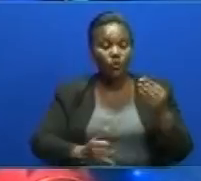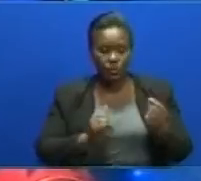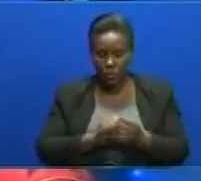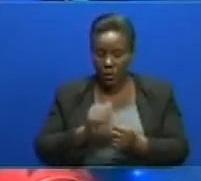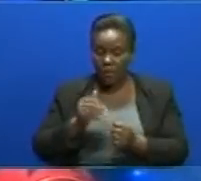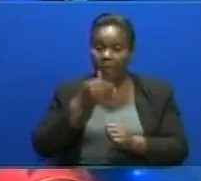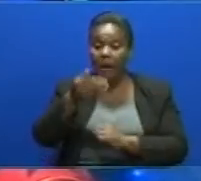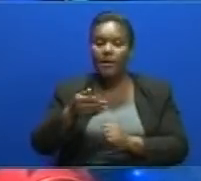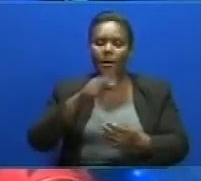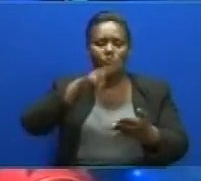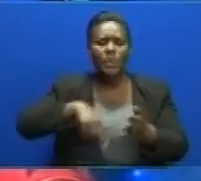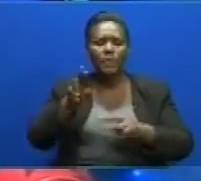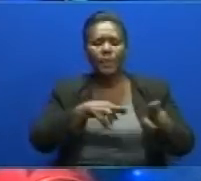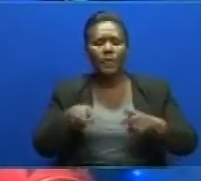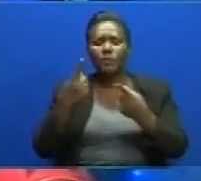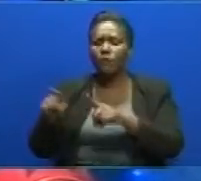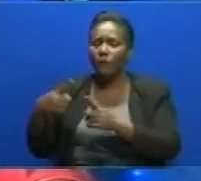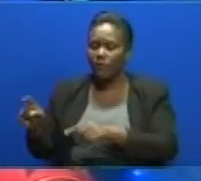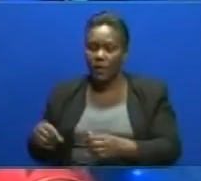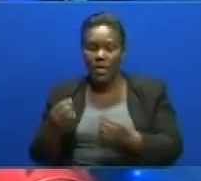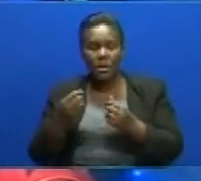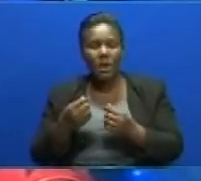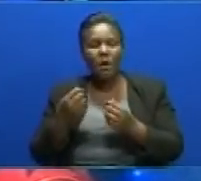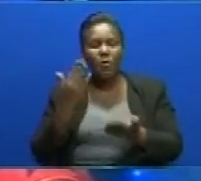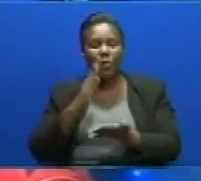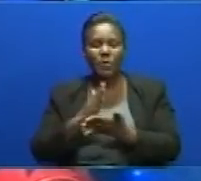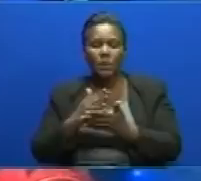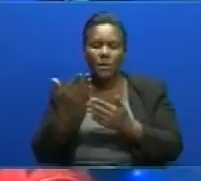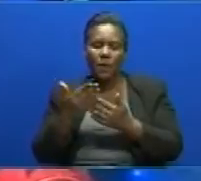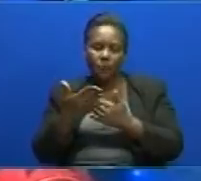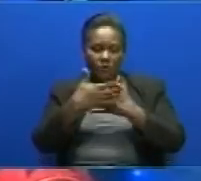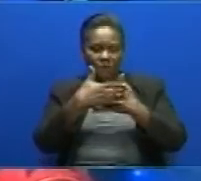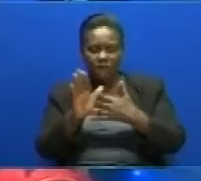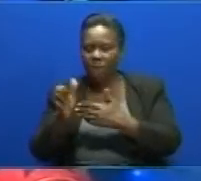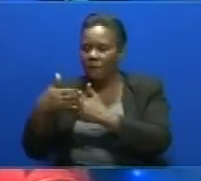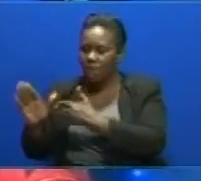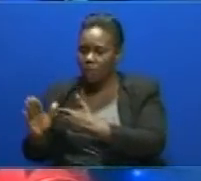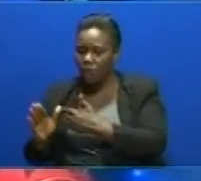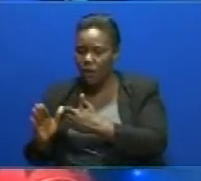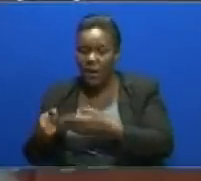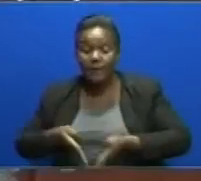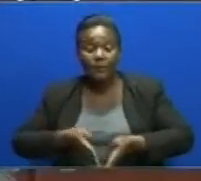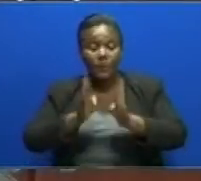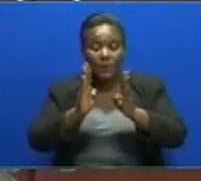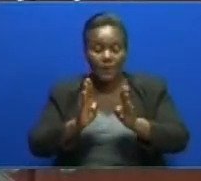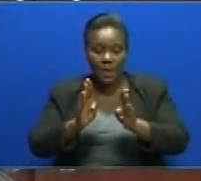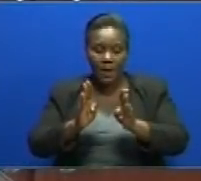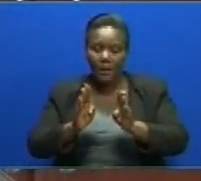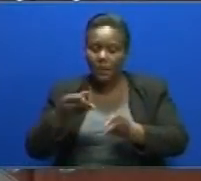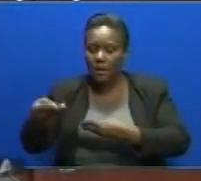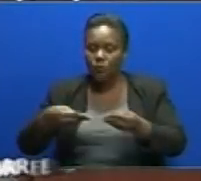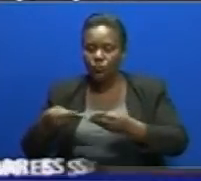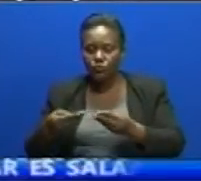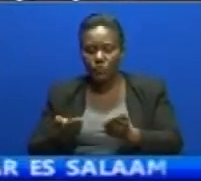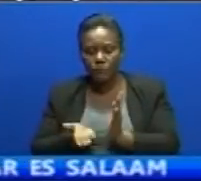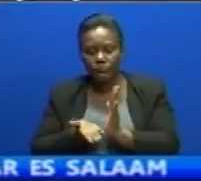ambayo zitafungua milango ya kukuza uchumi baina ya pande mbili. Na hii kwa kweli kwa Tanzania